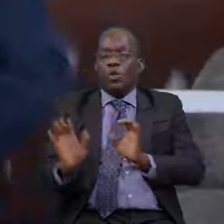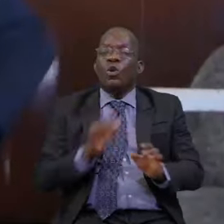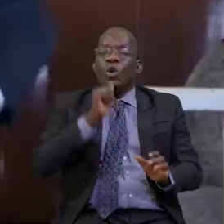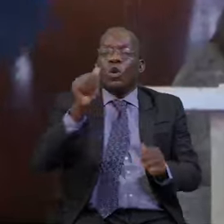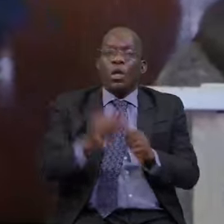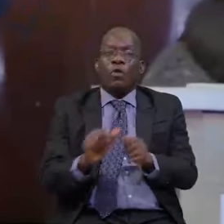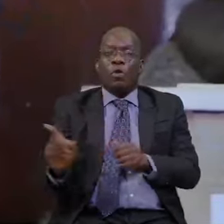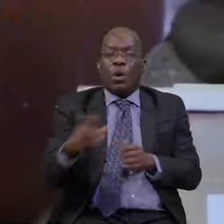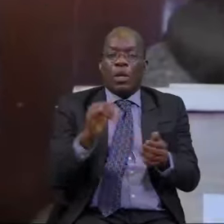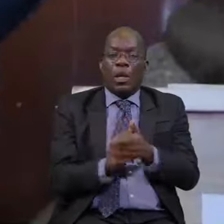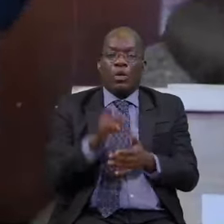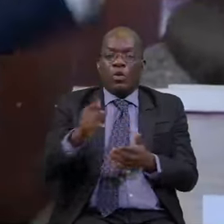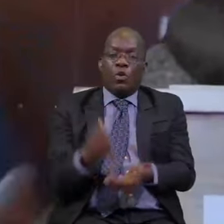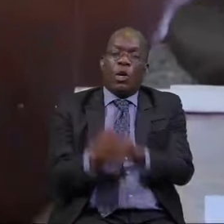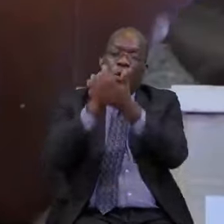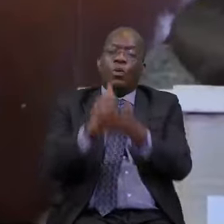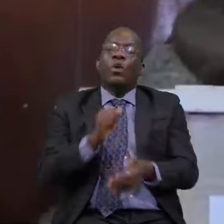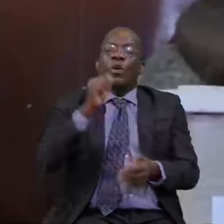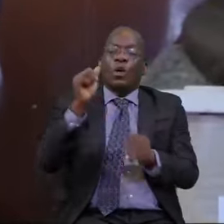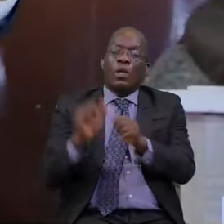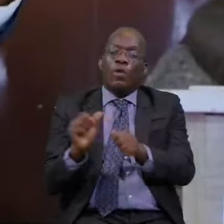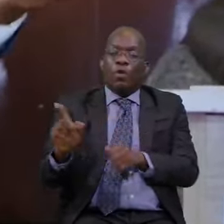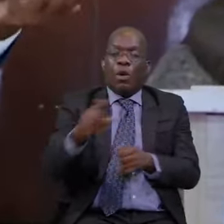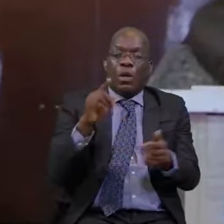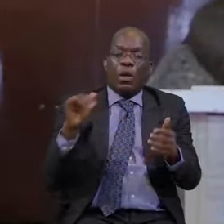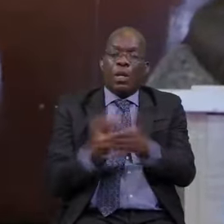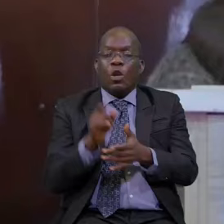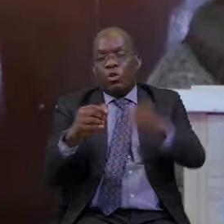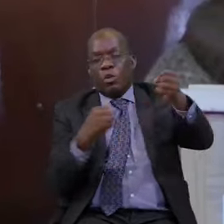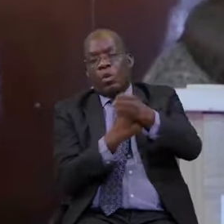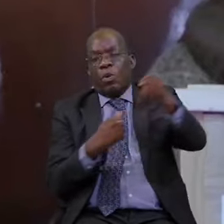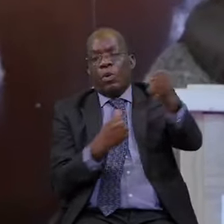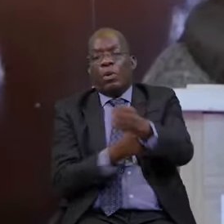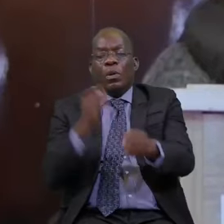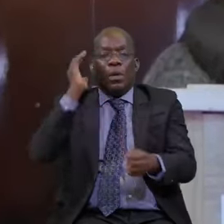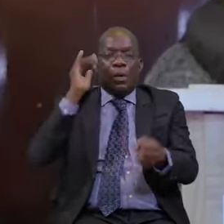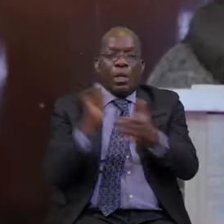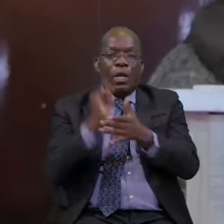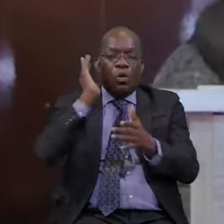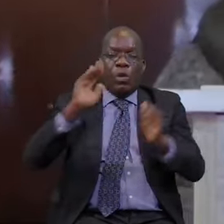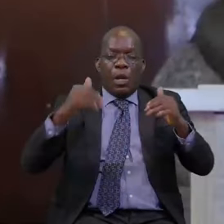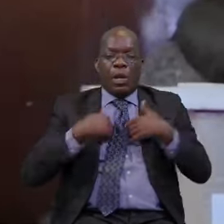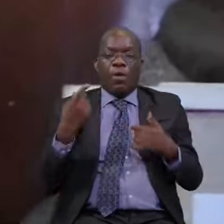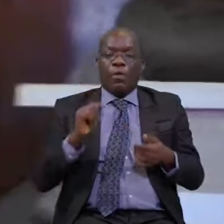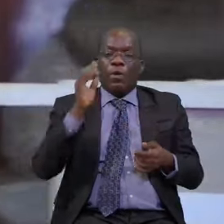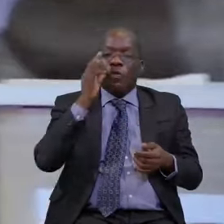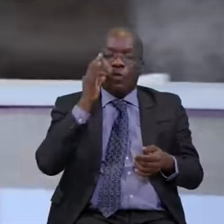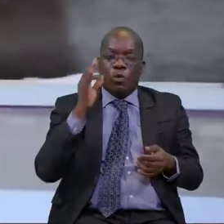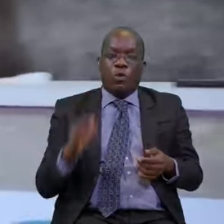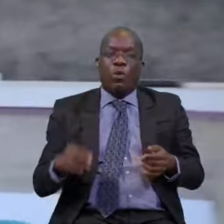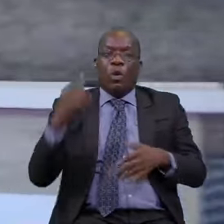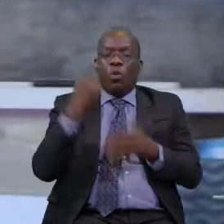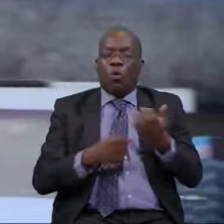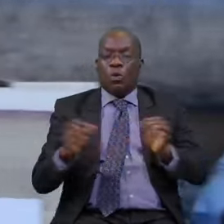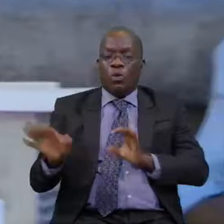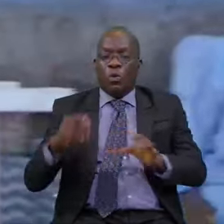personne que vous aidez, ce n'est pas toute personne que vous aidez qui portera le fruit. Alors, prenons-nous de